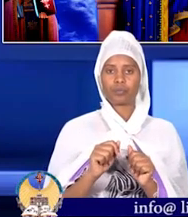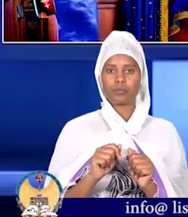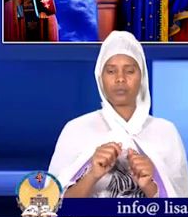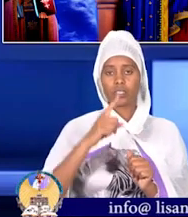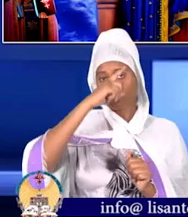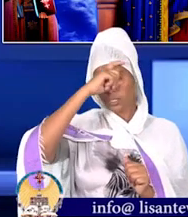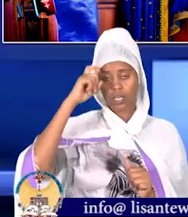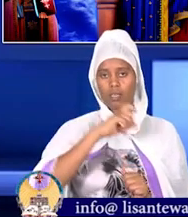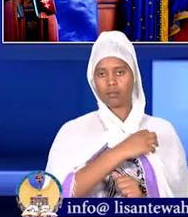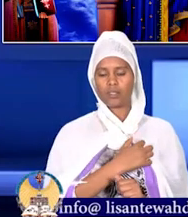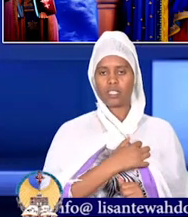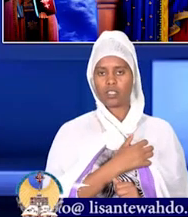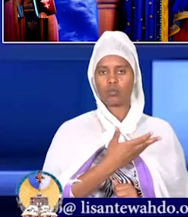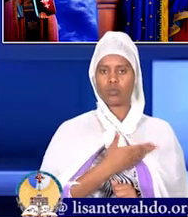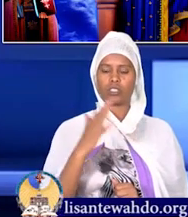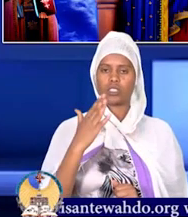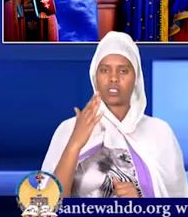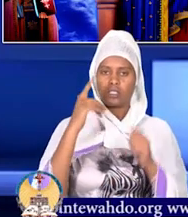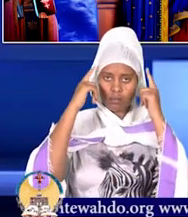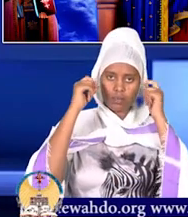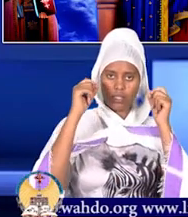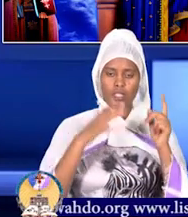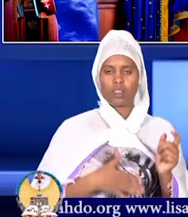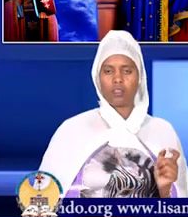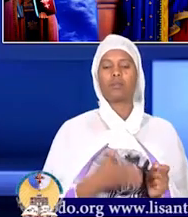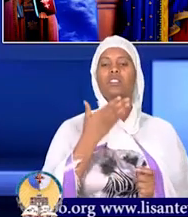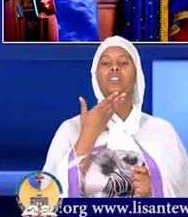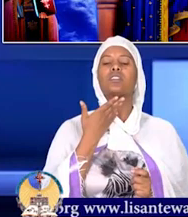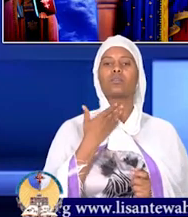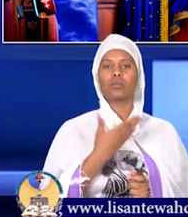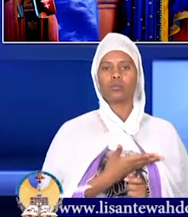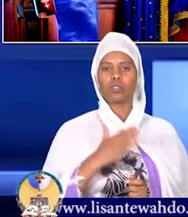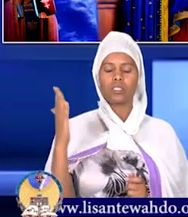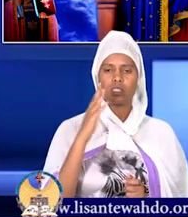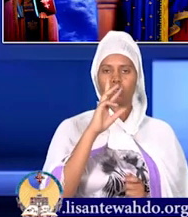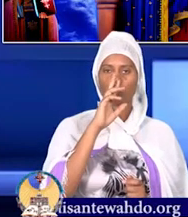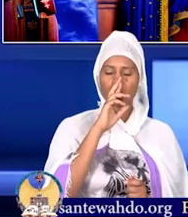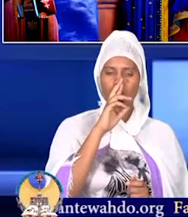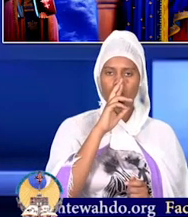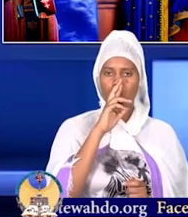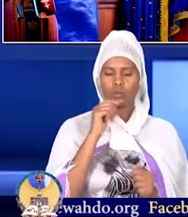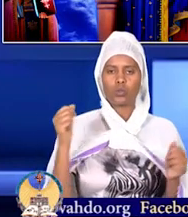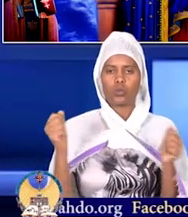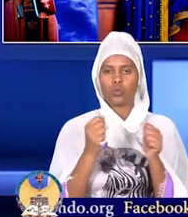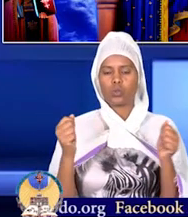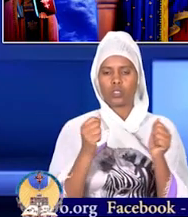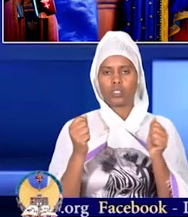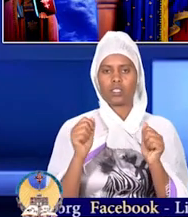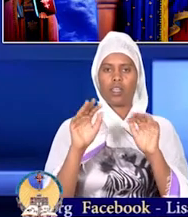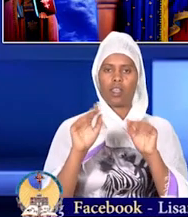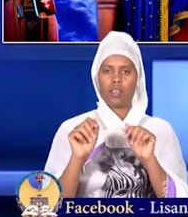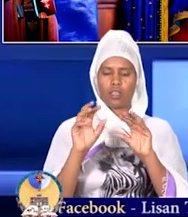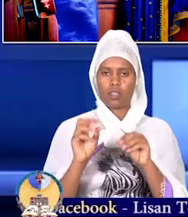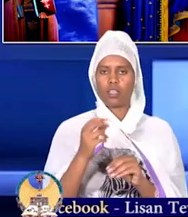ዝነበርኩ። ብዕዮን ብፃዕርን፣ ብዙሕ ግዜ ብምንቃሕን ብጥሜትን ብፅምእን፣ ብዙሕ ግዜ ብፆምን